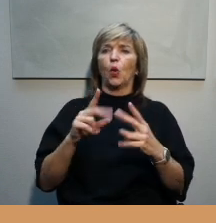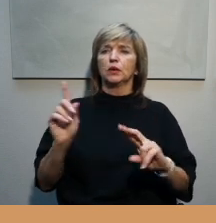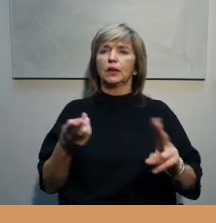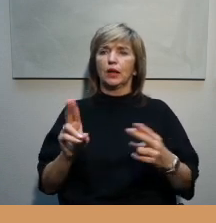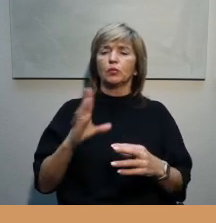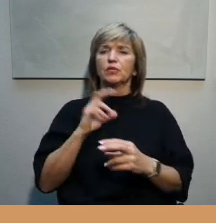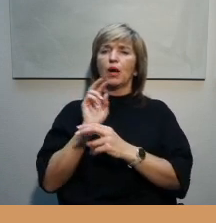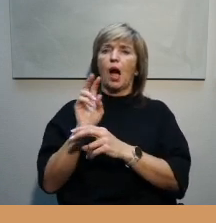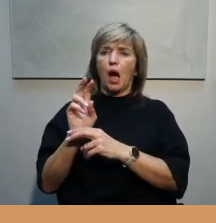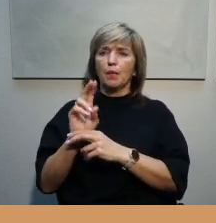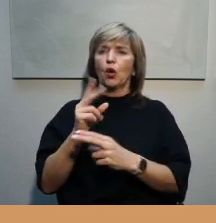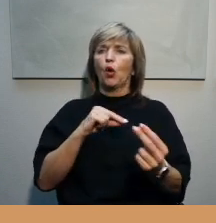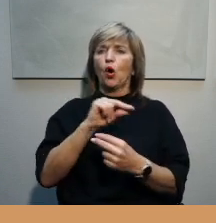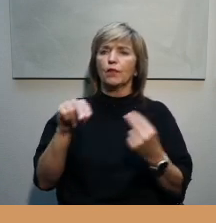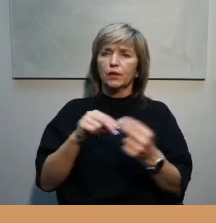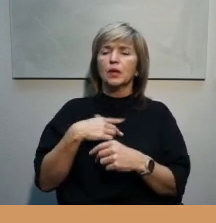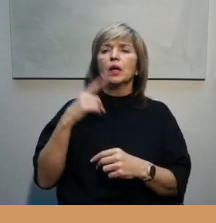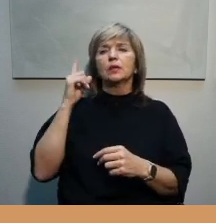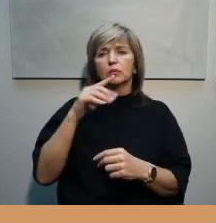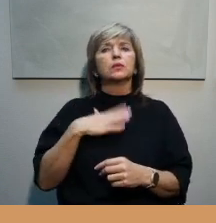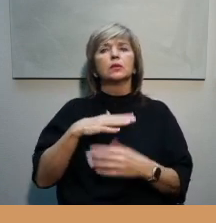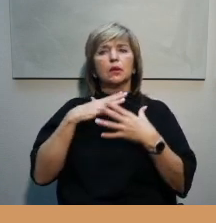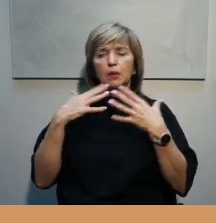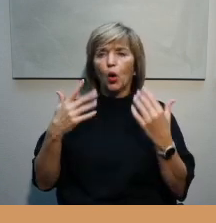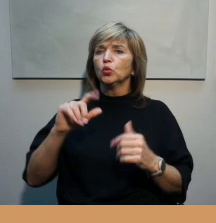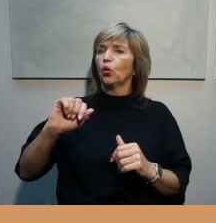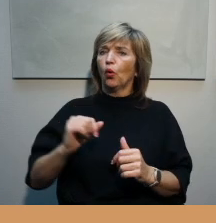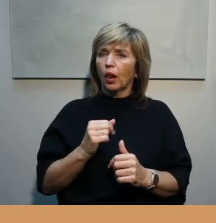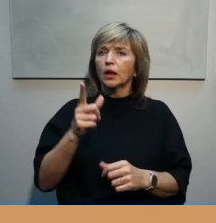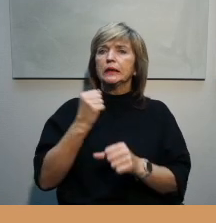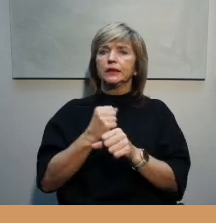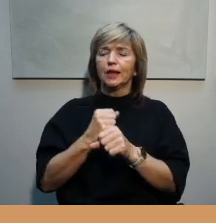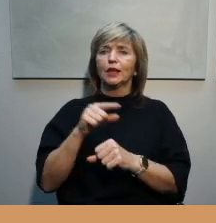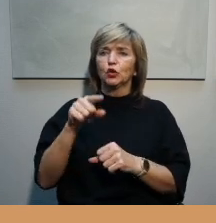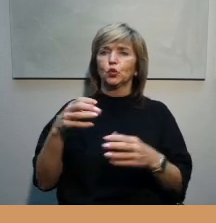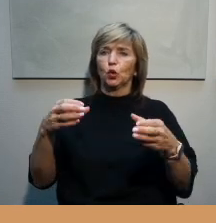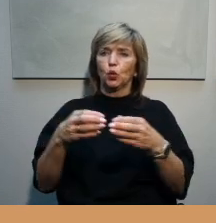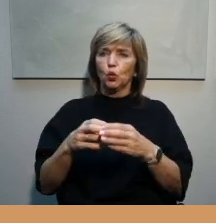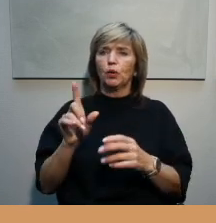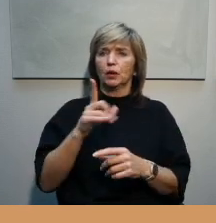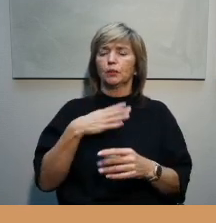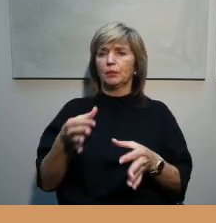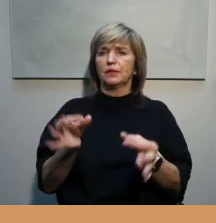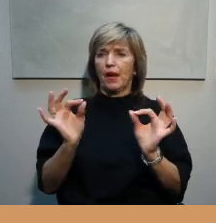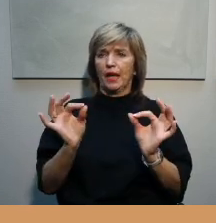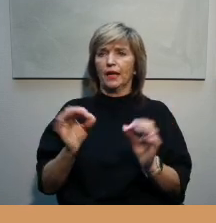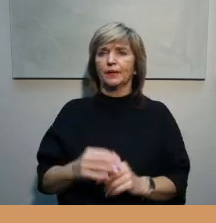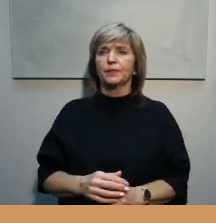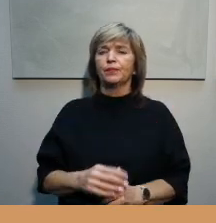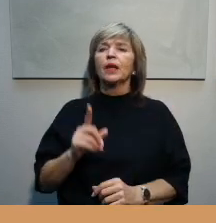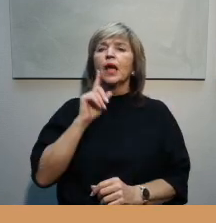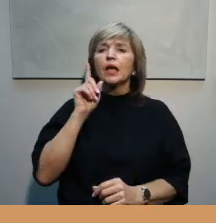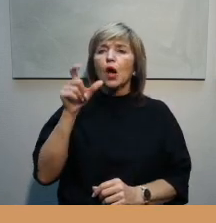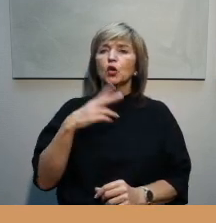varam apmeklēt konferences un saprast, cik daudz kolēģi strādā ar šo grupu un kuriem tas ir svarīgs.